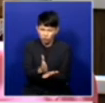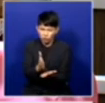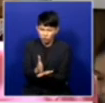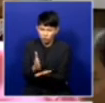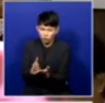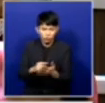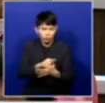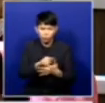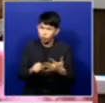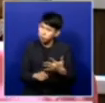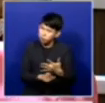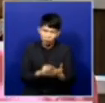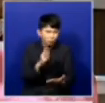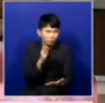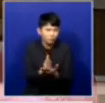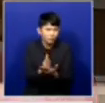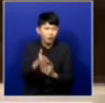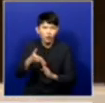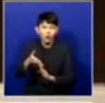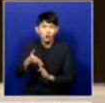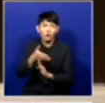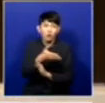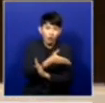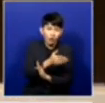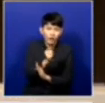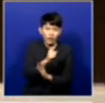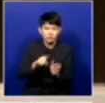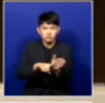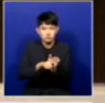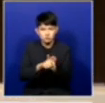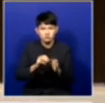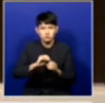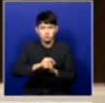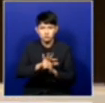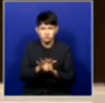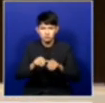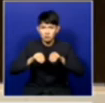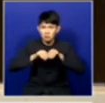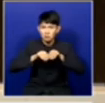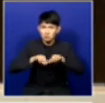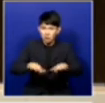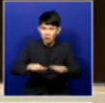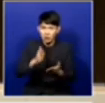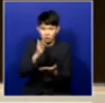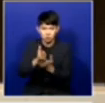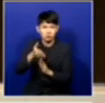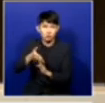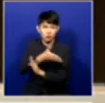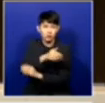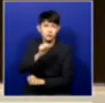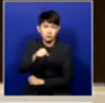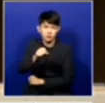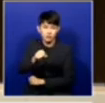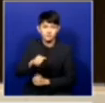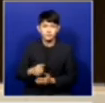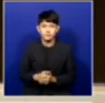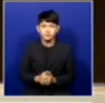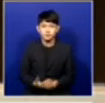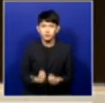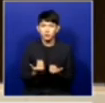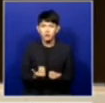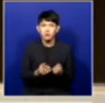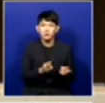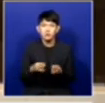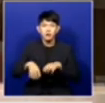การณ์วิกฤตสถานการณ์การแพร่ระบาดของไวรัสโคโรนา2019มาแล้วภายใต้การบริห